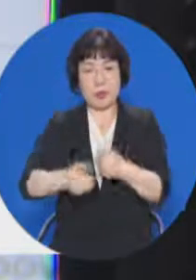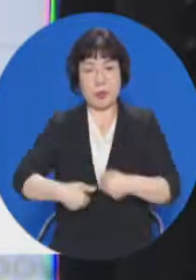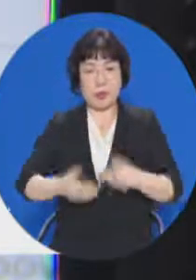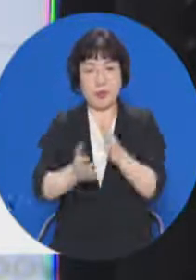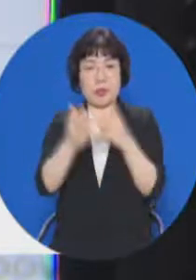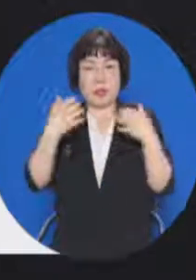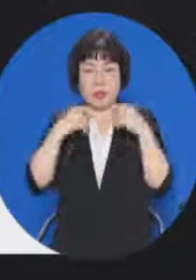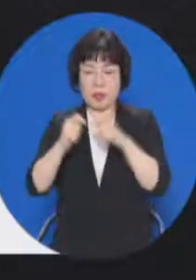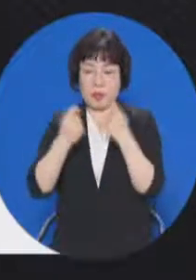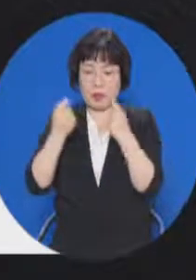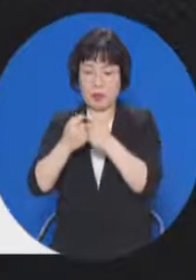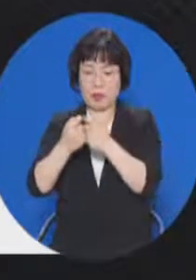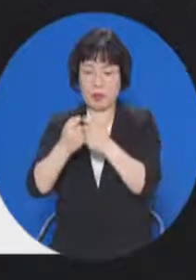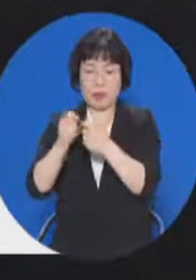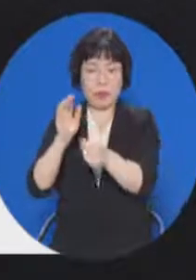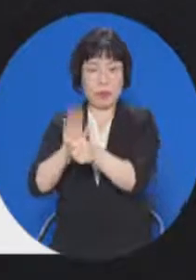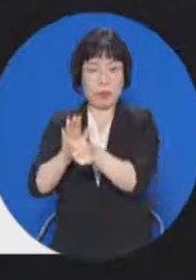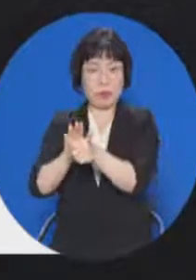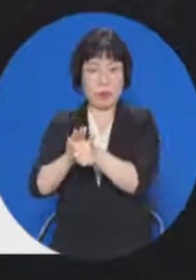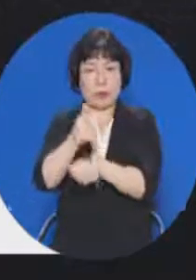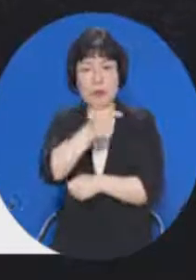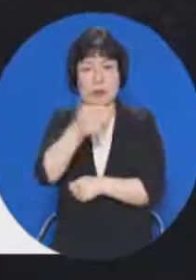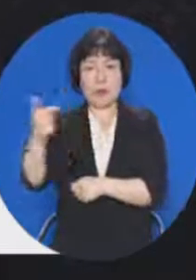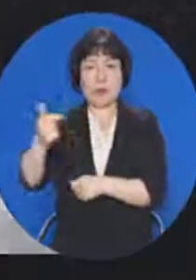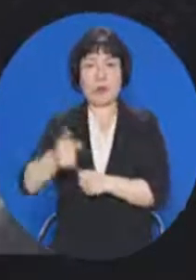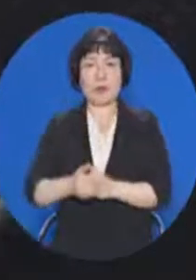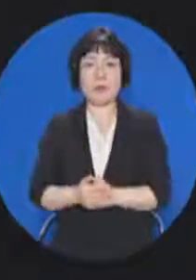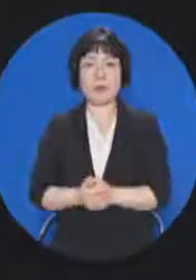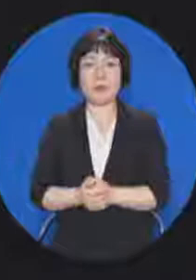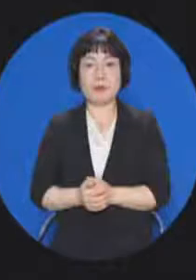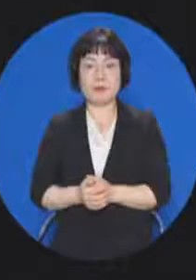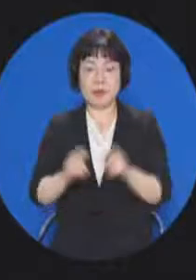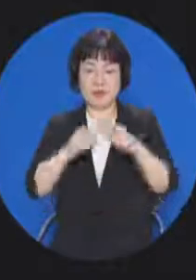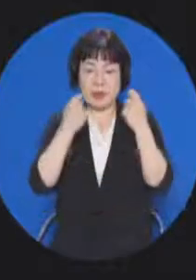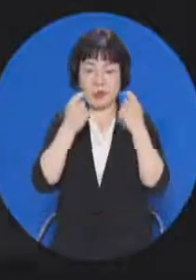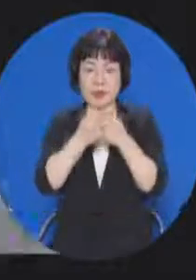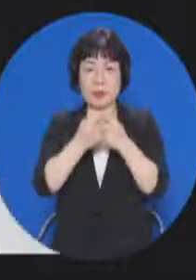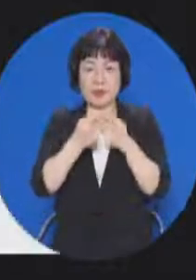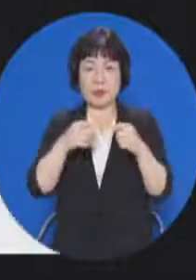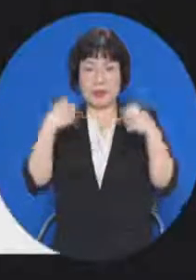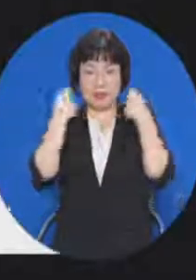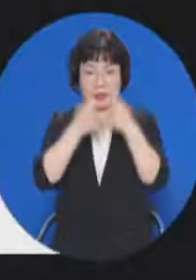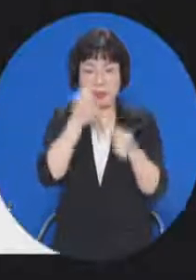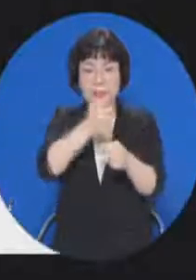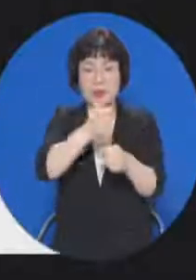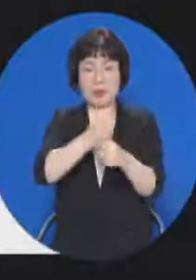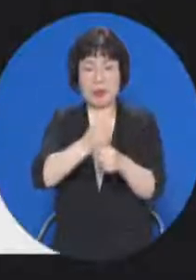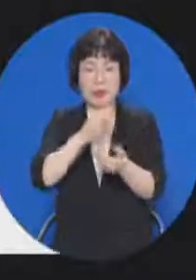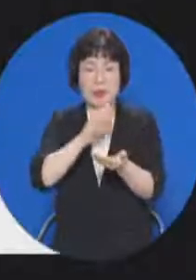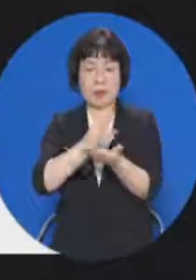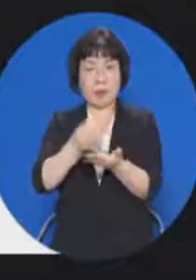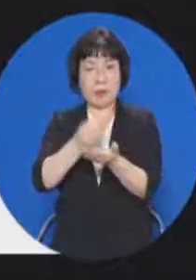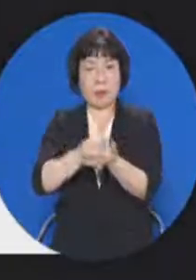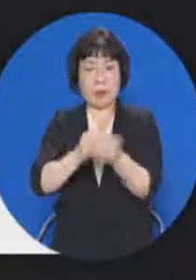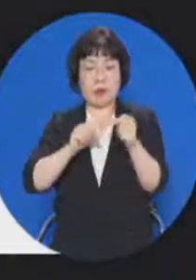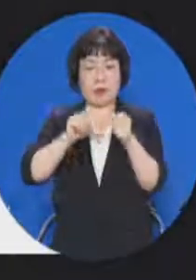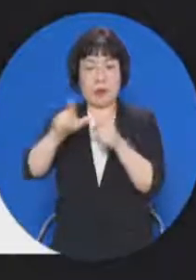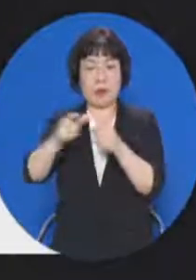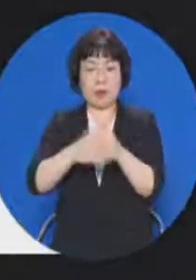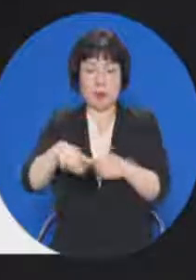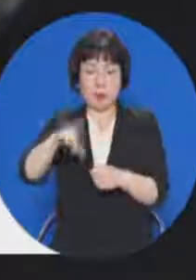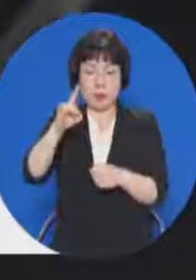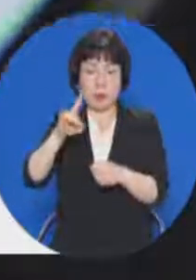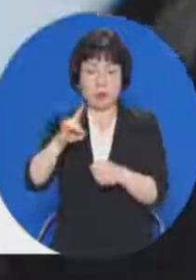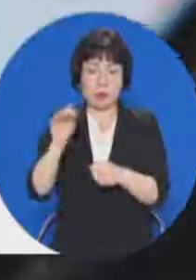갖춘 민간 앱의 밀릴 수밖에 없기 때문입니다 실제로 지금까지 출시된 00 배달앱 상당수가 초반